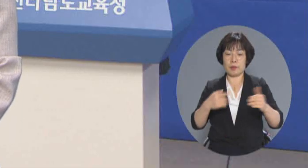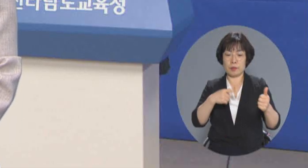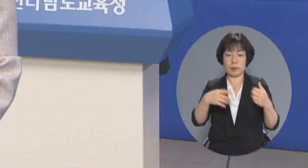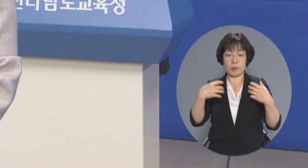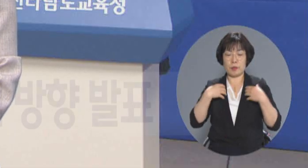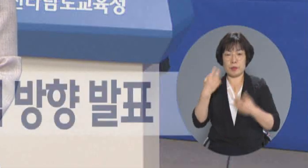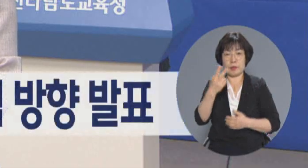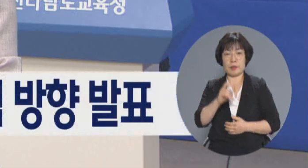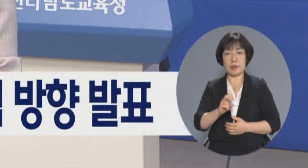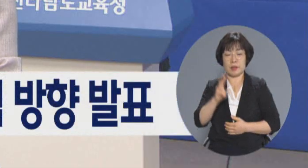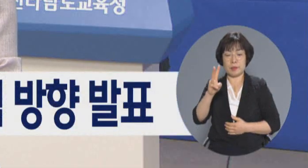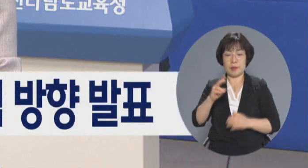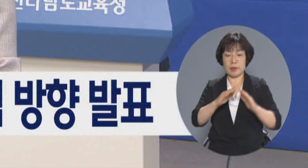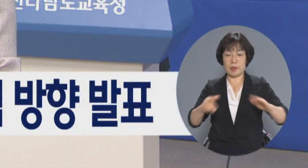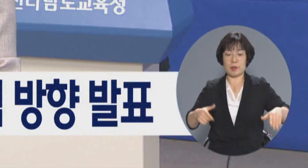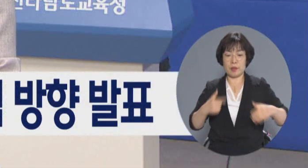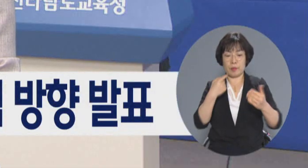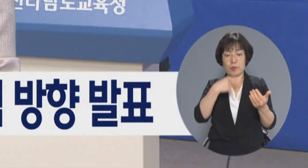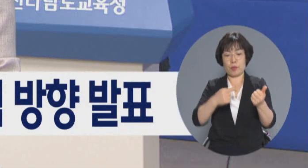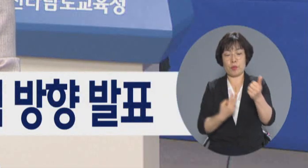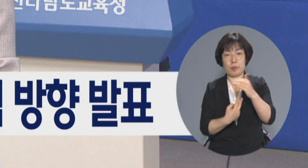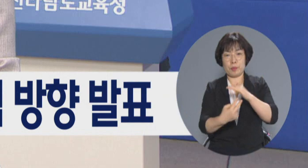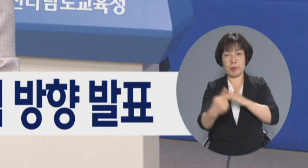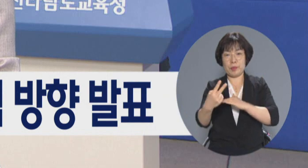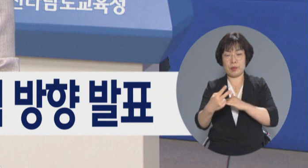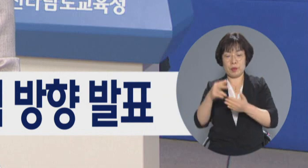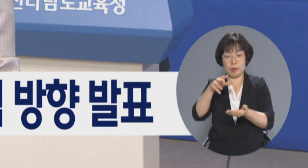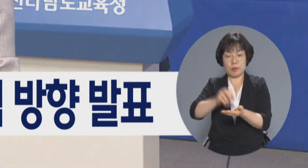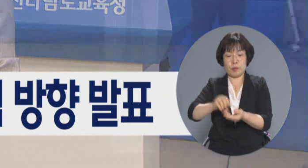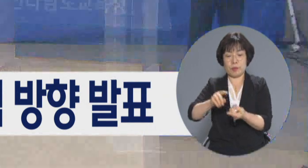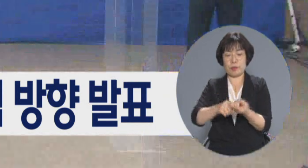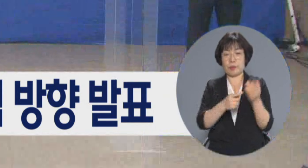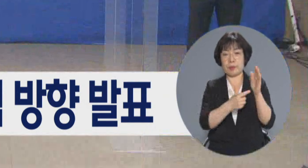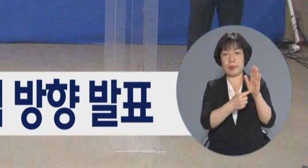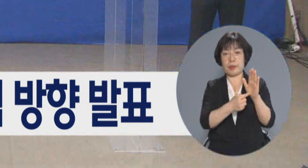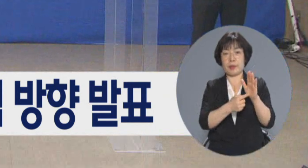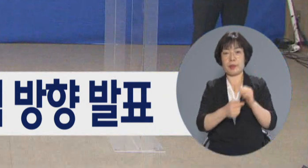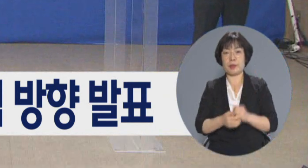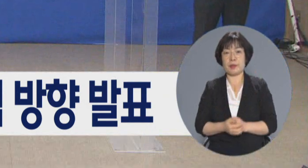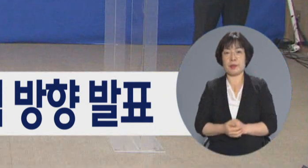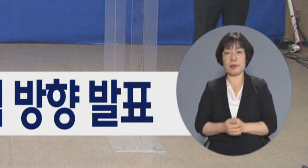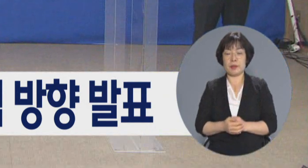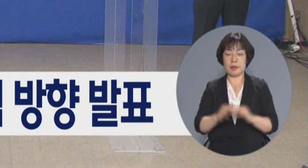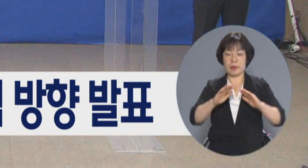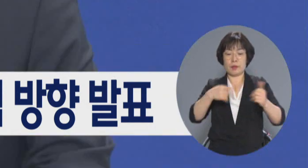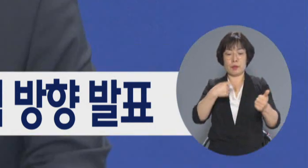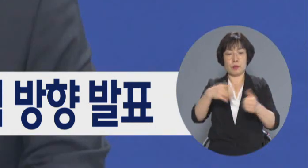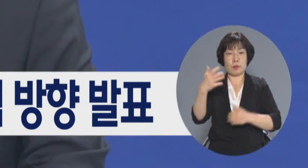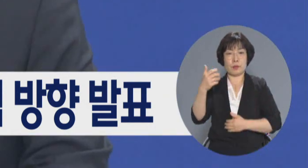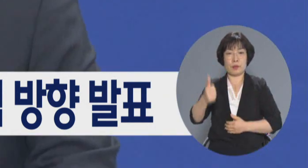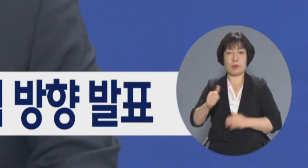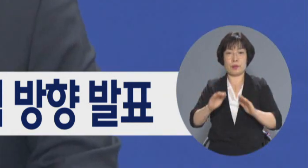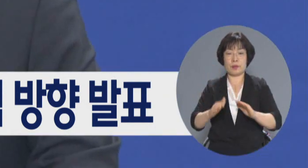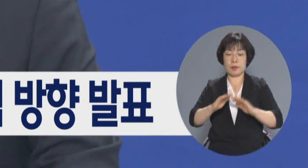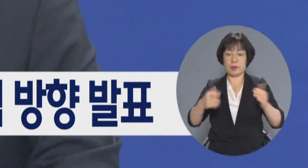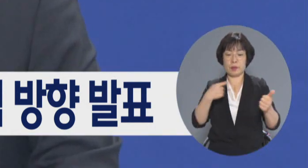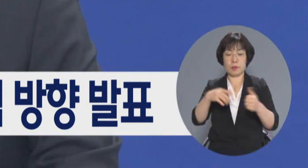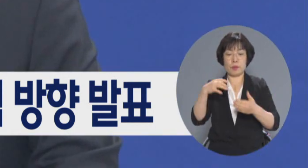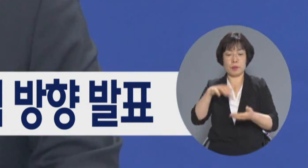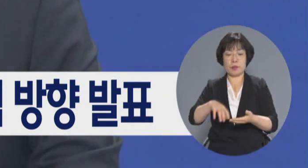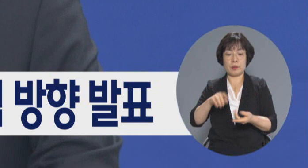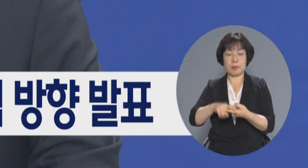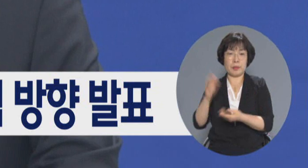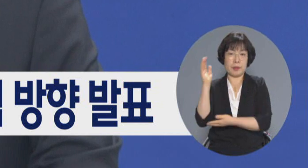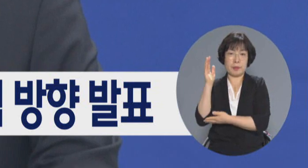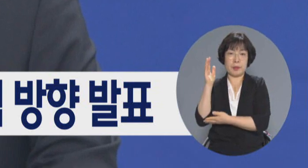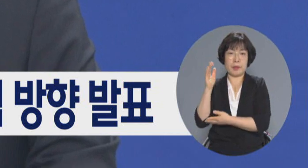전남교육청이 2022년 전남교육의 비전과 과제를 제시했습니다. 장서공 전남교육감은 오늘 전남교육청에서